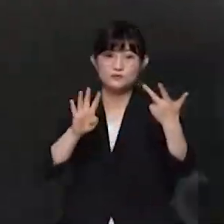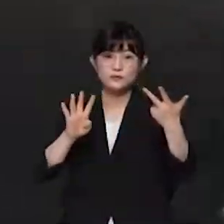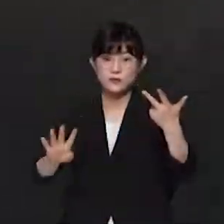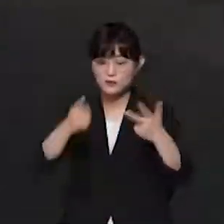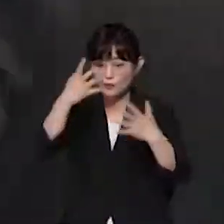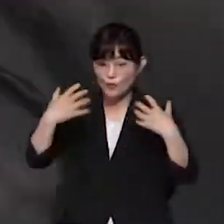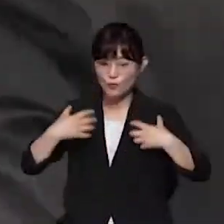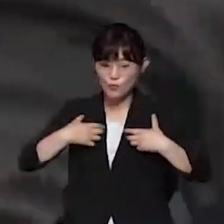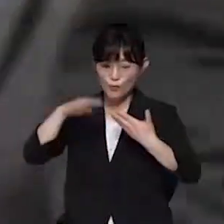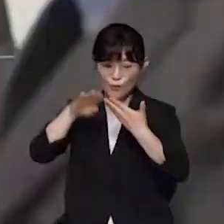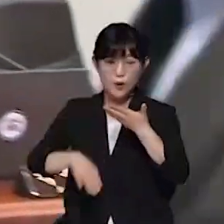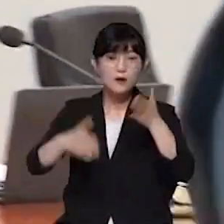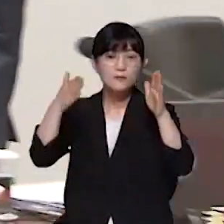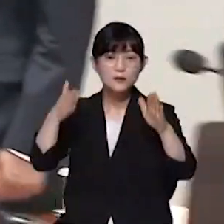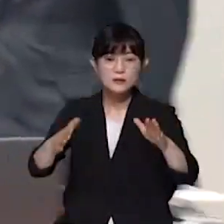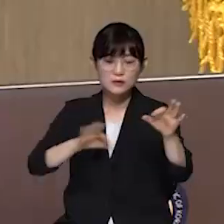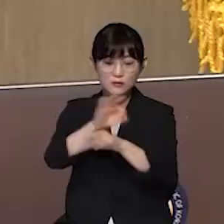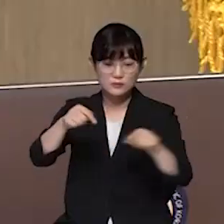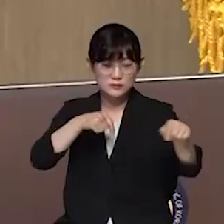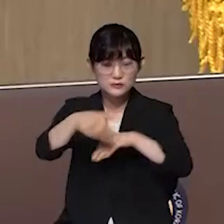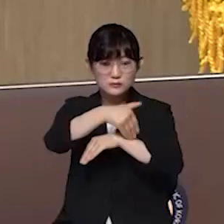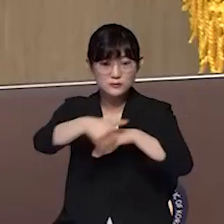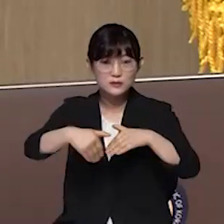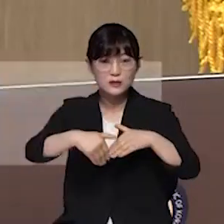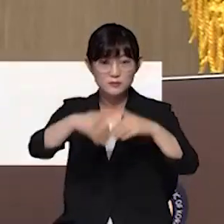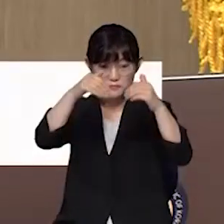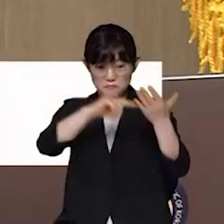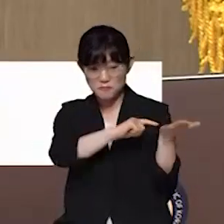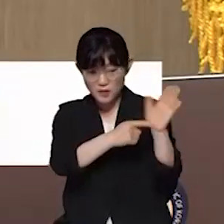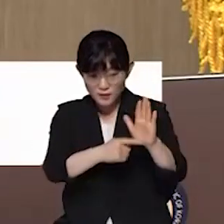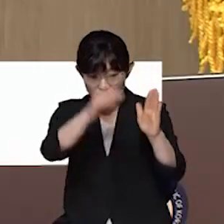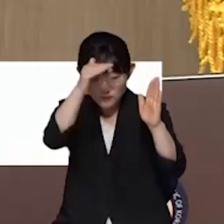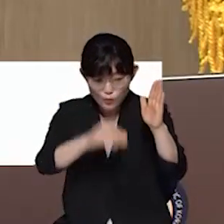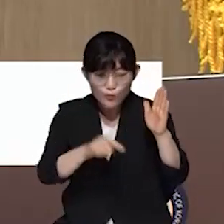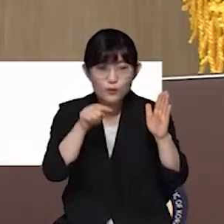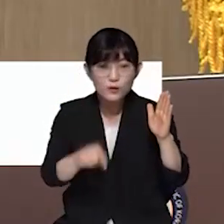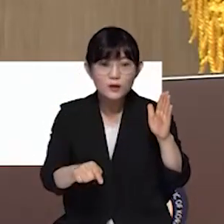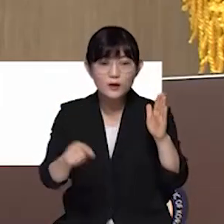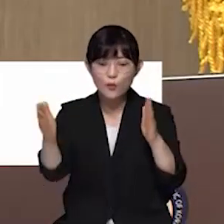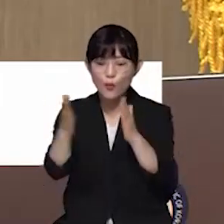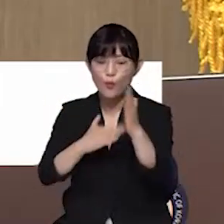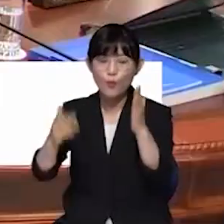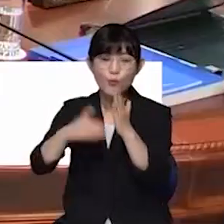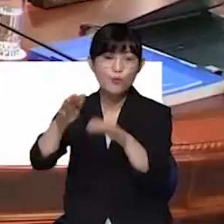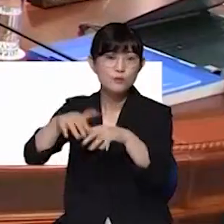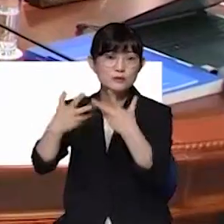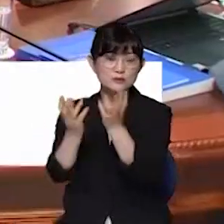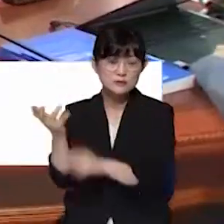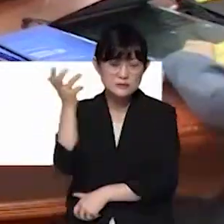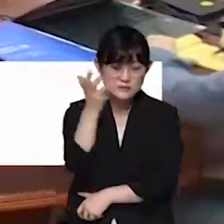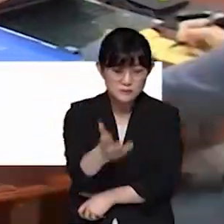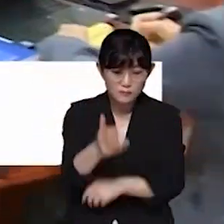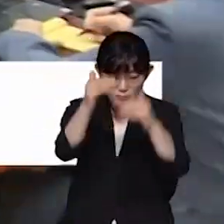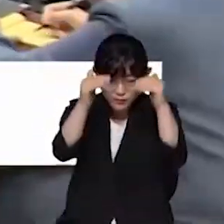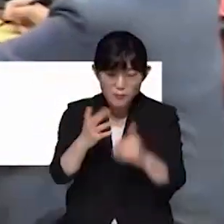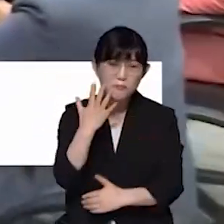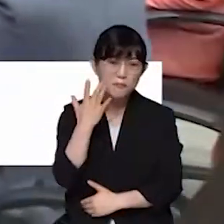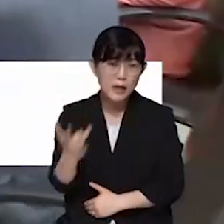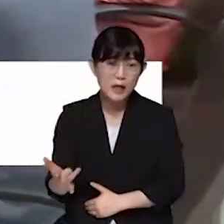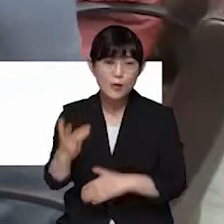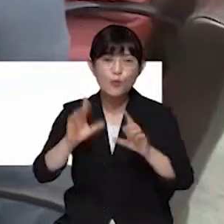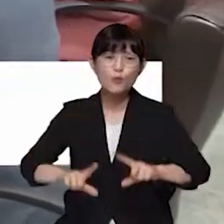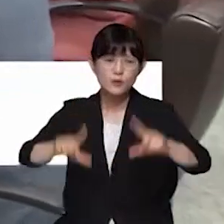정부의 하반기 경제정책 방향에서도 공공기관 이전 사업은 빠져 사실상 올해 추진은